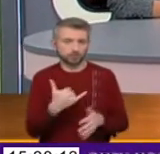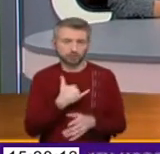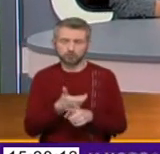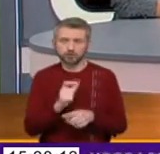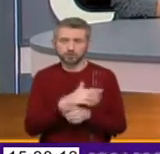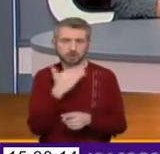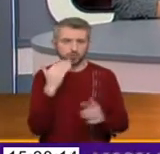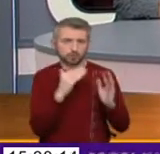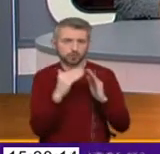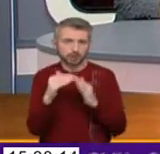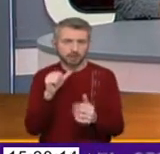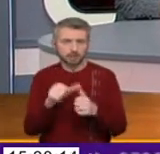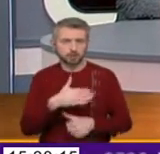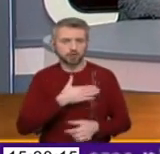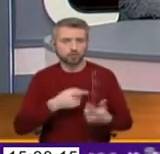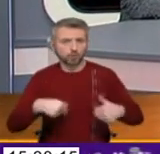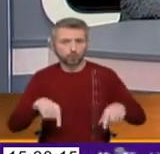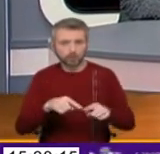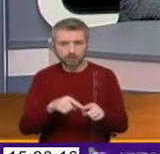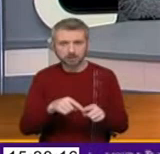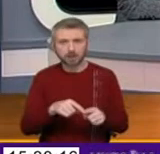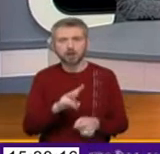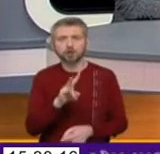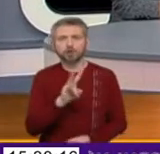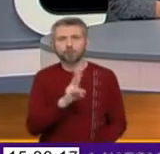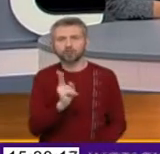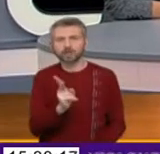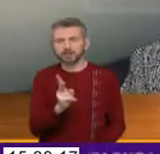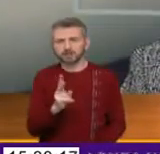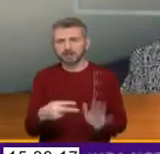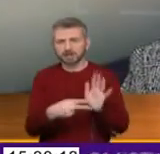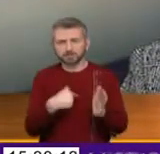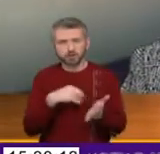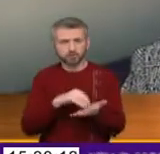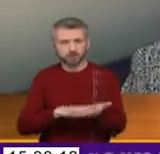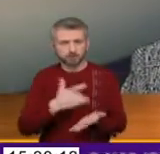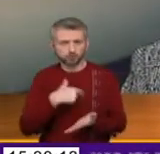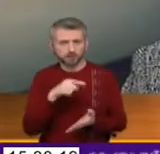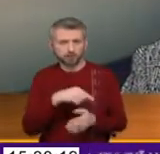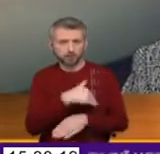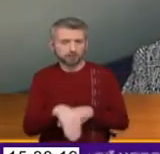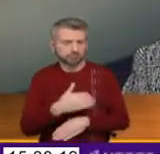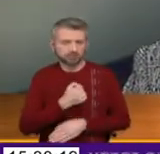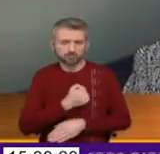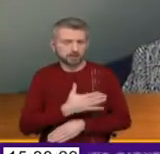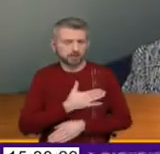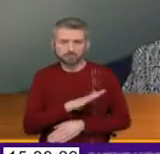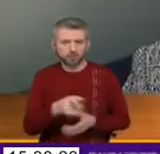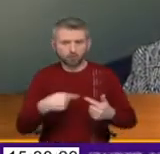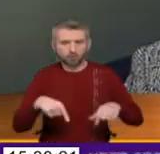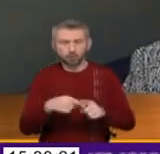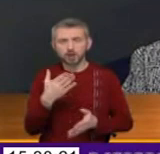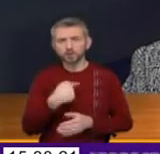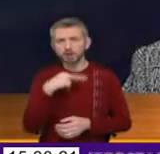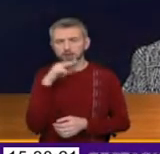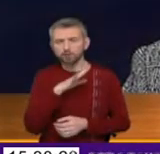в багатьох будинках, саме на моєму окрузі. Новоконстантинівська, 7. Я записала собі цю адресу, але це, на жаль, не мій округ. Якщо